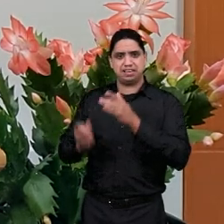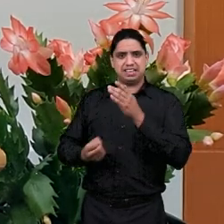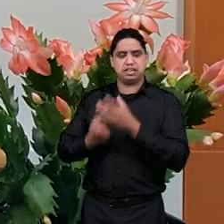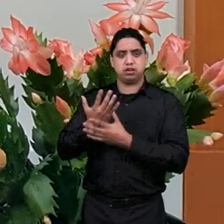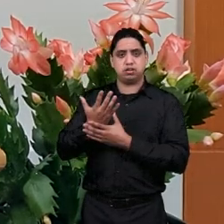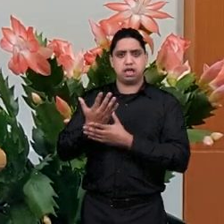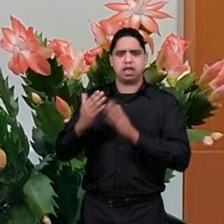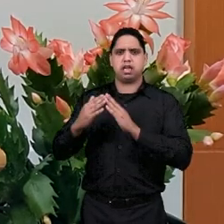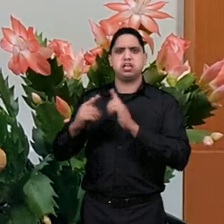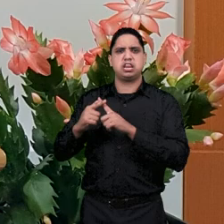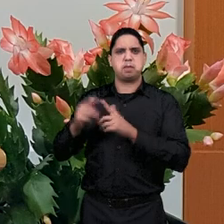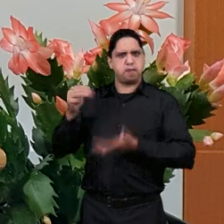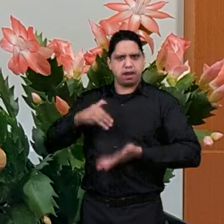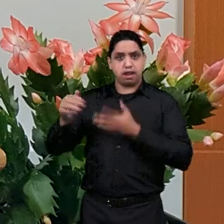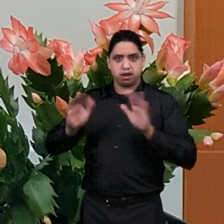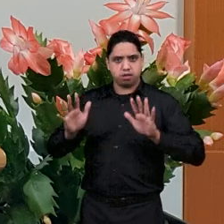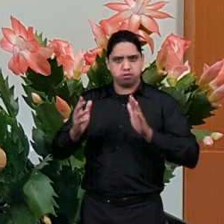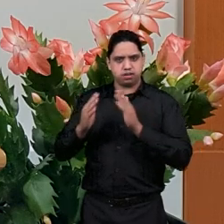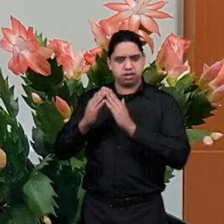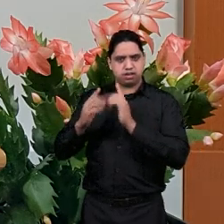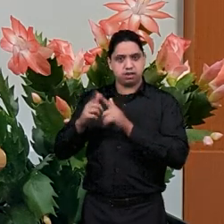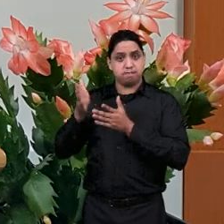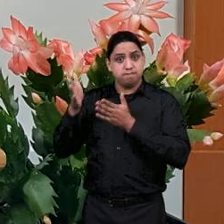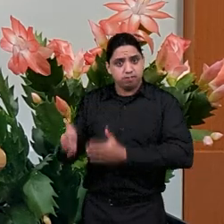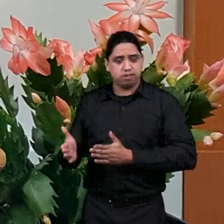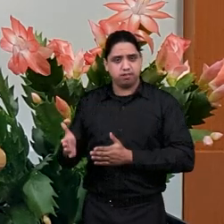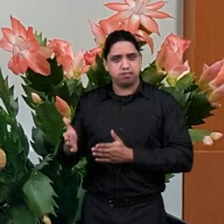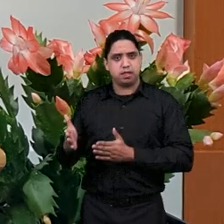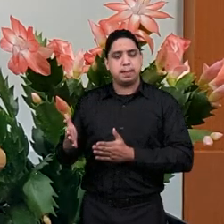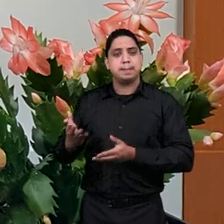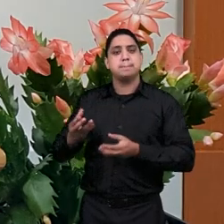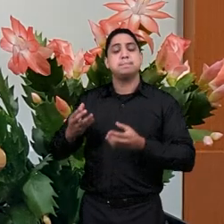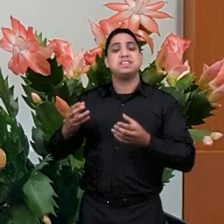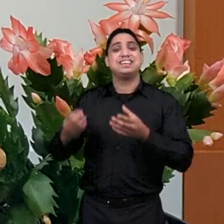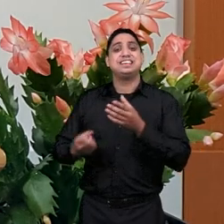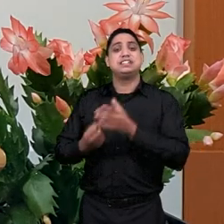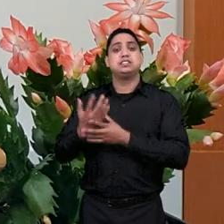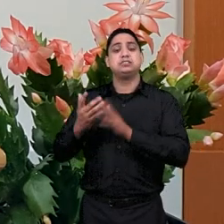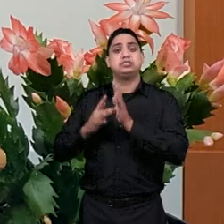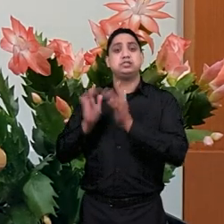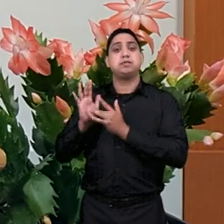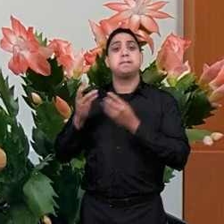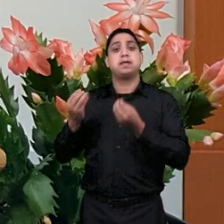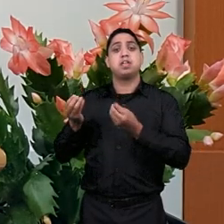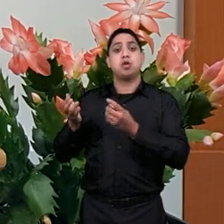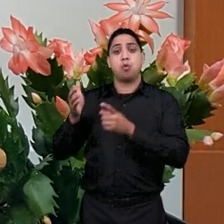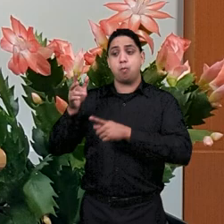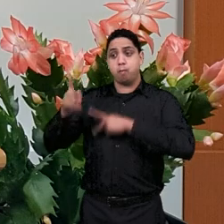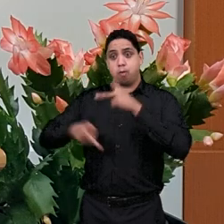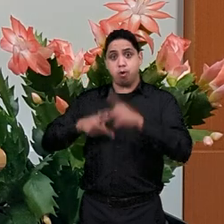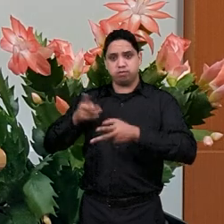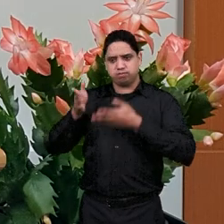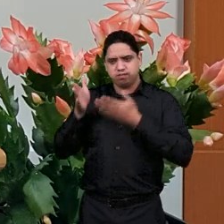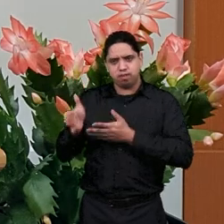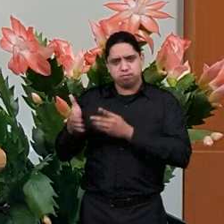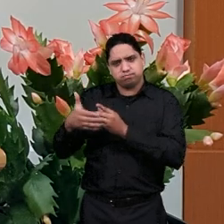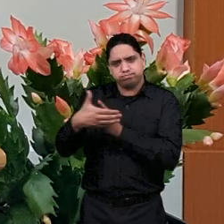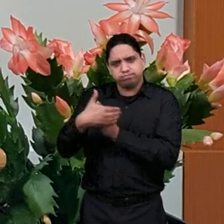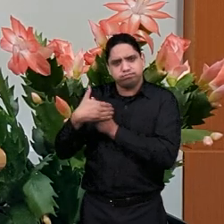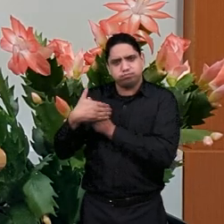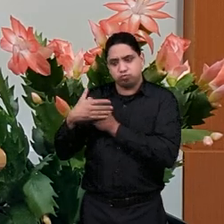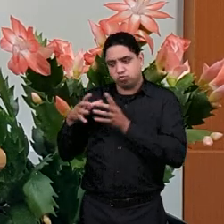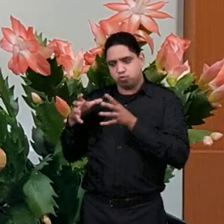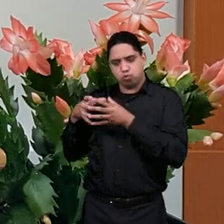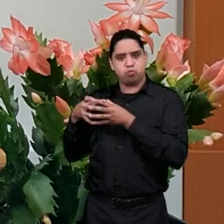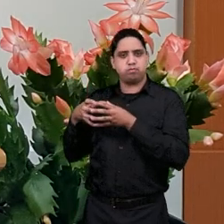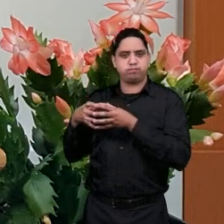fidèles, ses fidèles. Le monde est là avec une avalanche. Ce qui intéresse le monde,